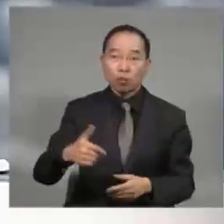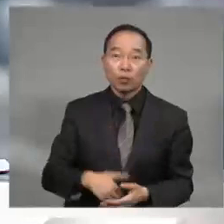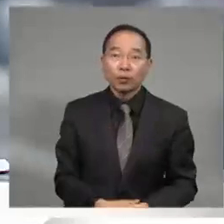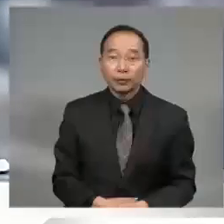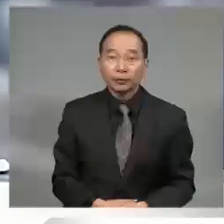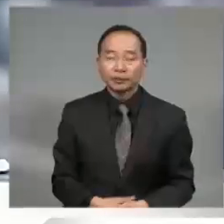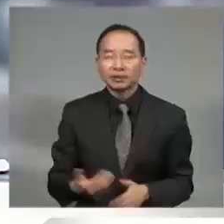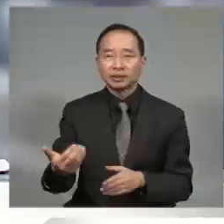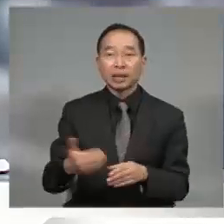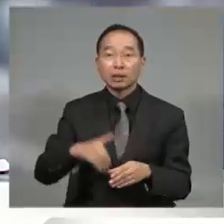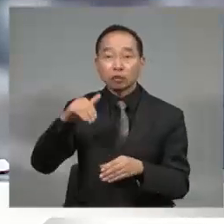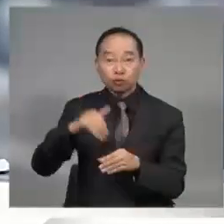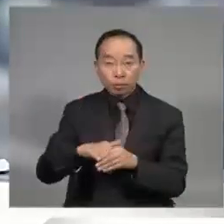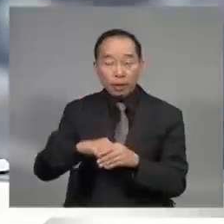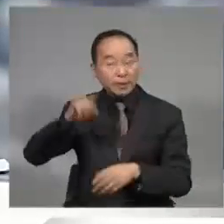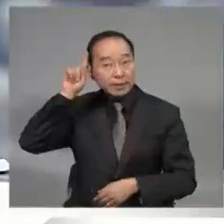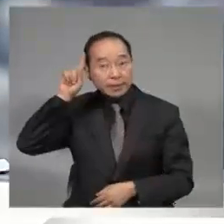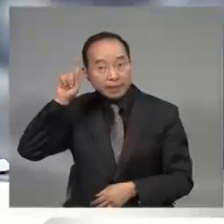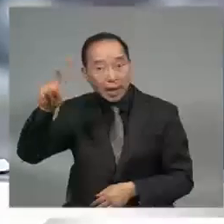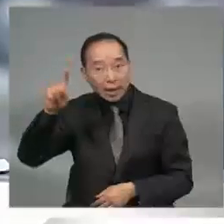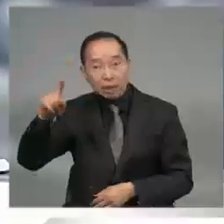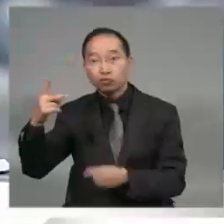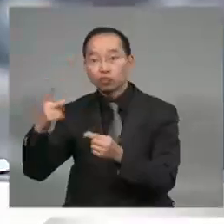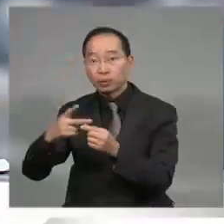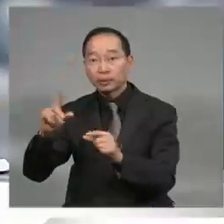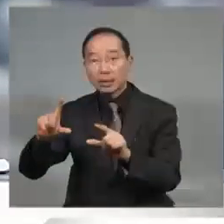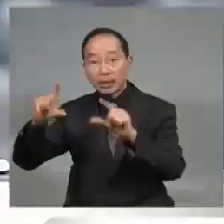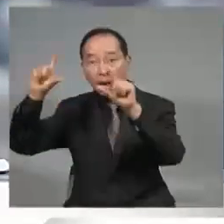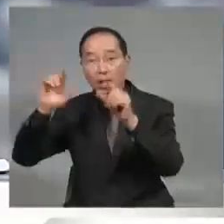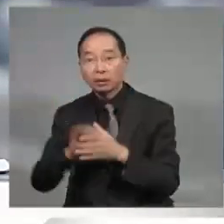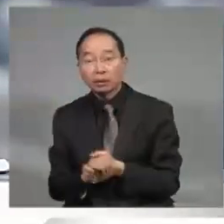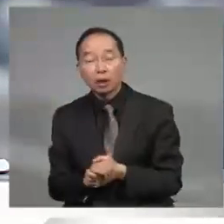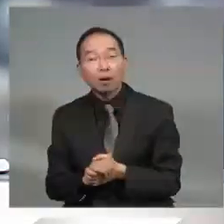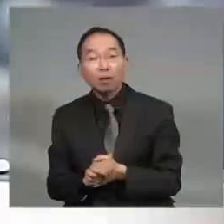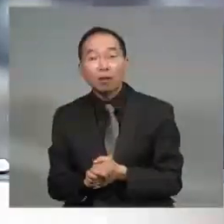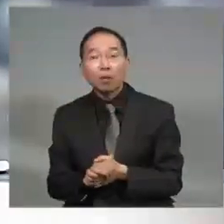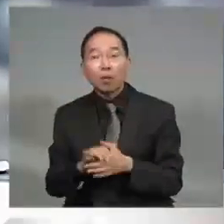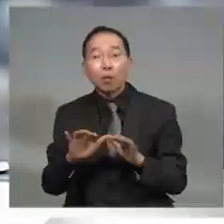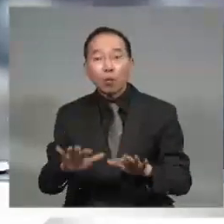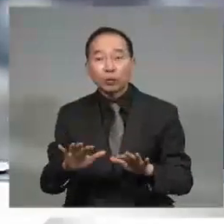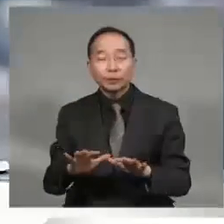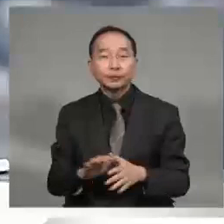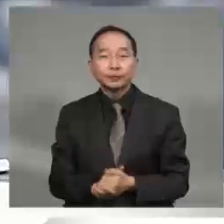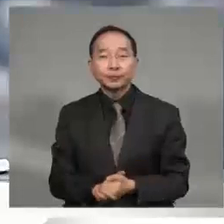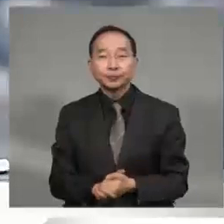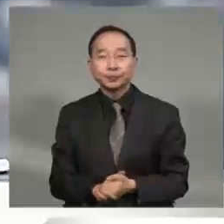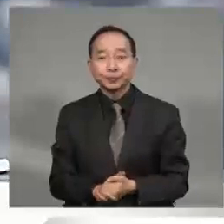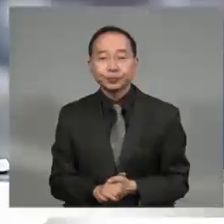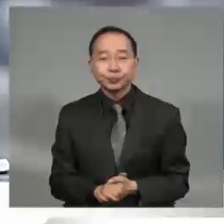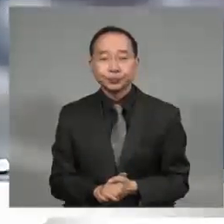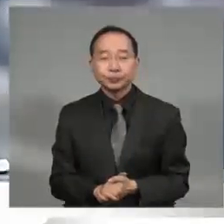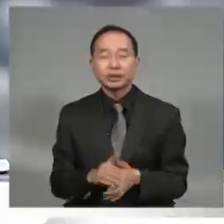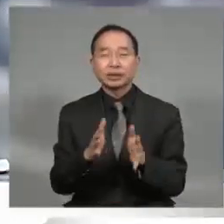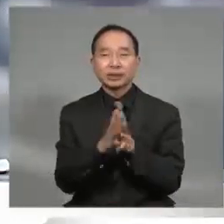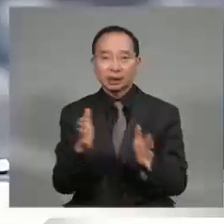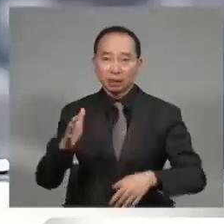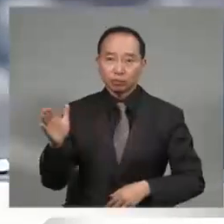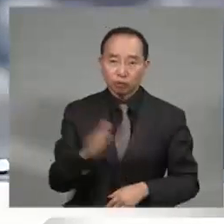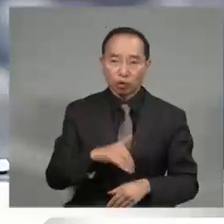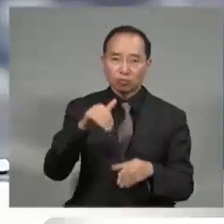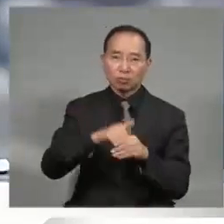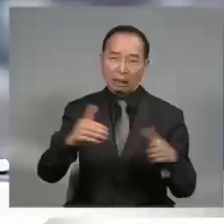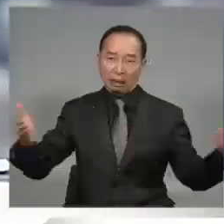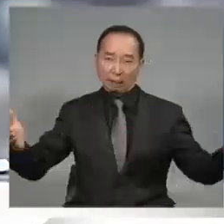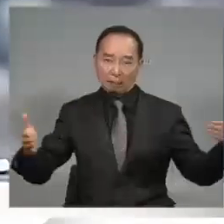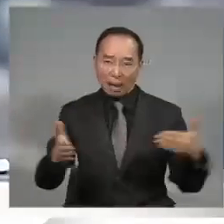이제 사전투표 2일차, 내일도 벌써부터 기대가 되는데 자, 저희가 이렇게 하나하나 이 시작부터 투표 마감,